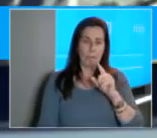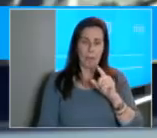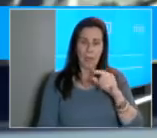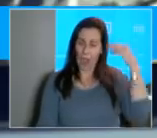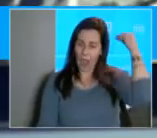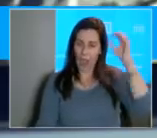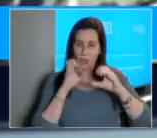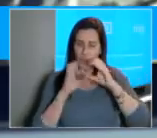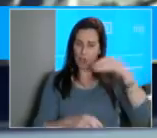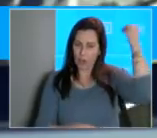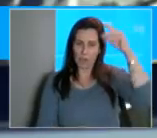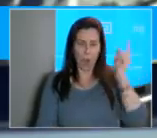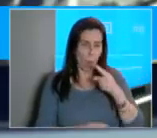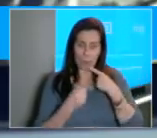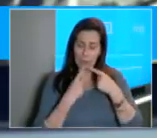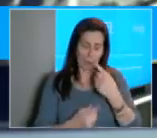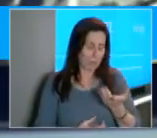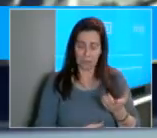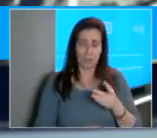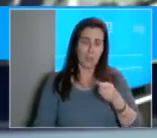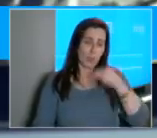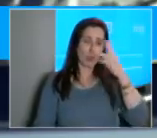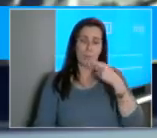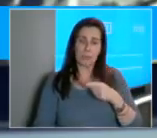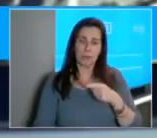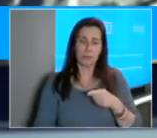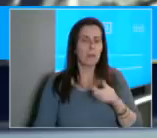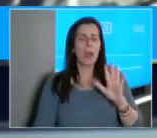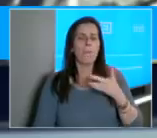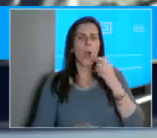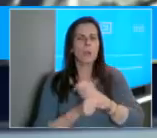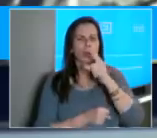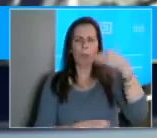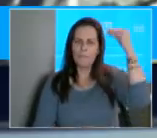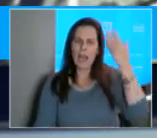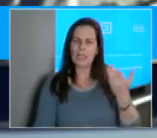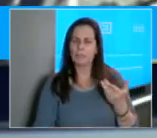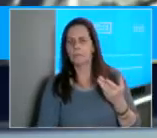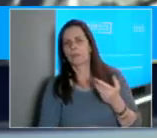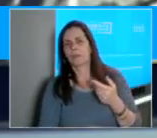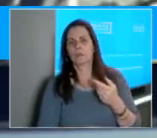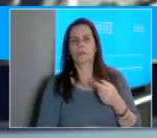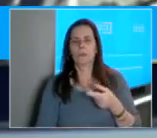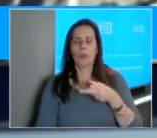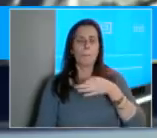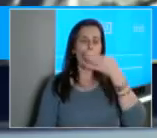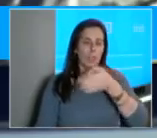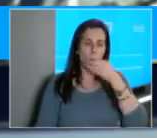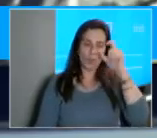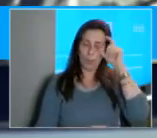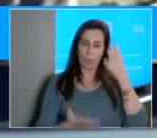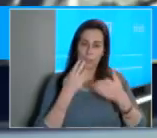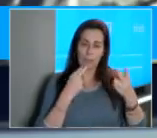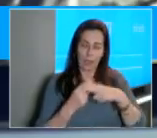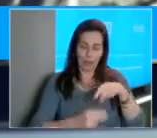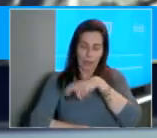מתעסקת בעניין הזה, זה יותר עניין לדיון ציבורי אצלנו בישראל, זה פחות מעסיק את הפלסטינים. אז במה הם מתעסקים? הם מתעסקים בנאום של אבו מאזן